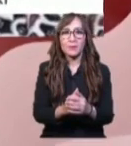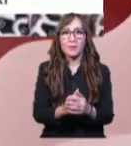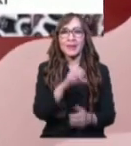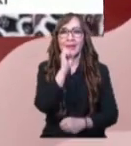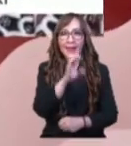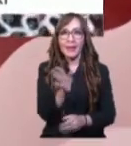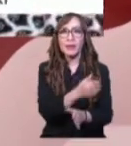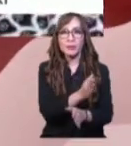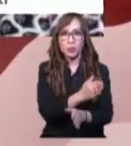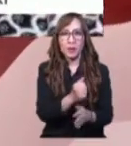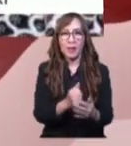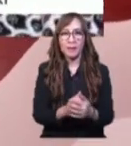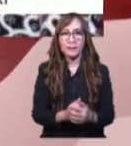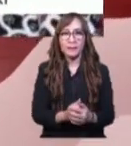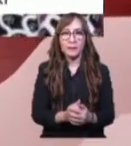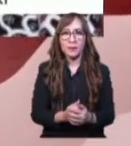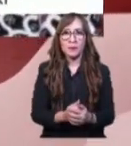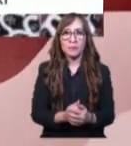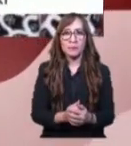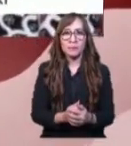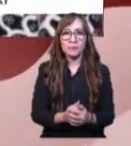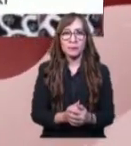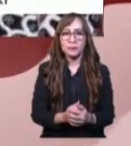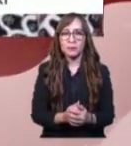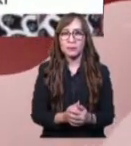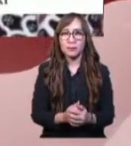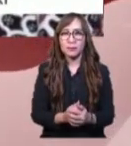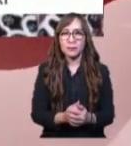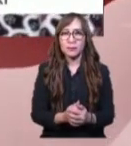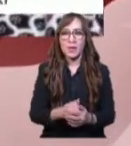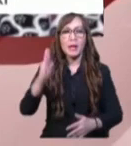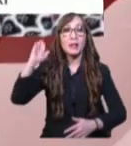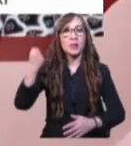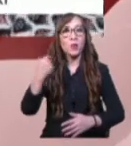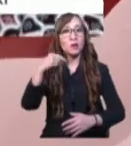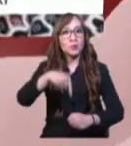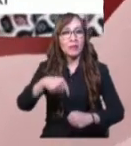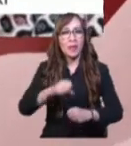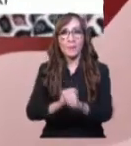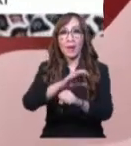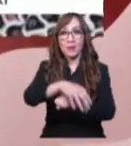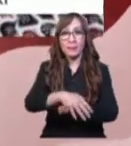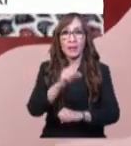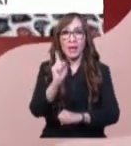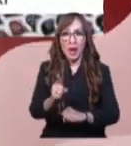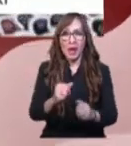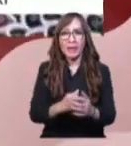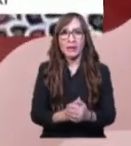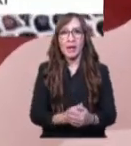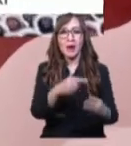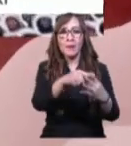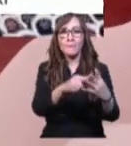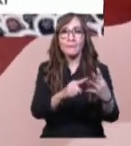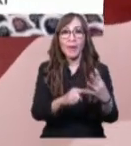juga sama Kang Vicky ya, terlebih saat adanya disrupsi besar akibat pandemi. Nah, jadi memang ada 4 pilar untuk mewujudkan